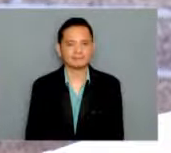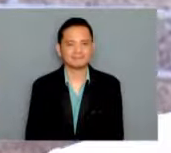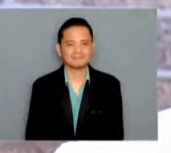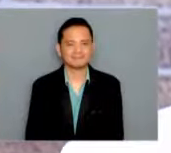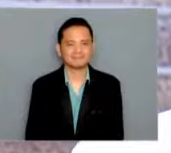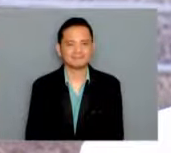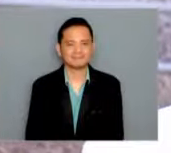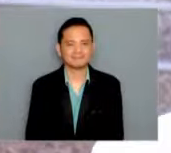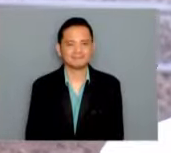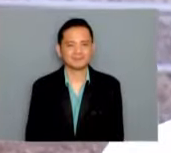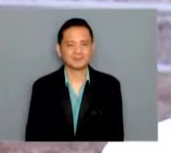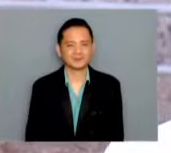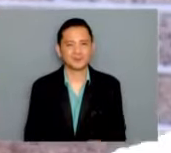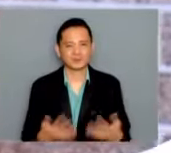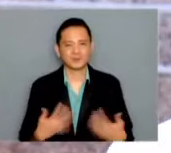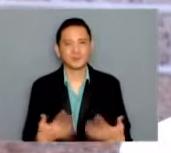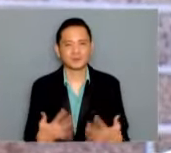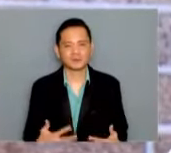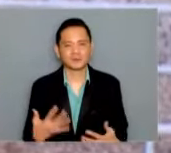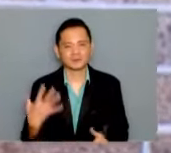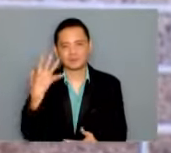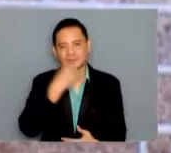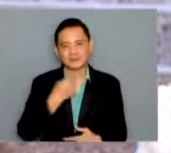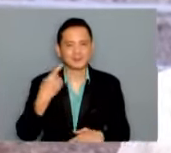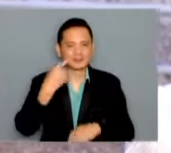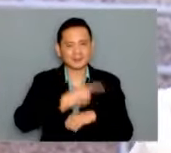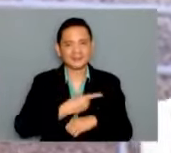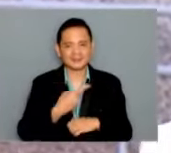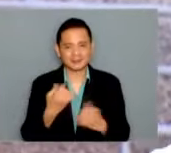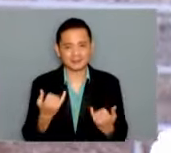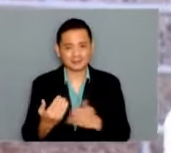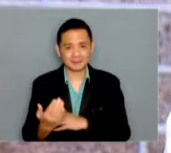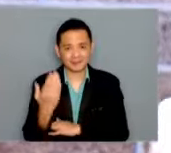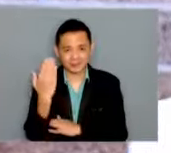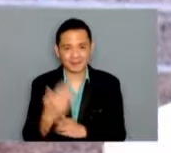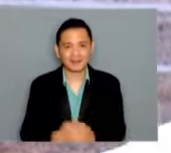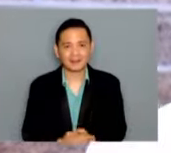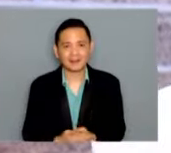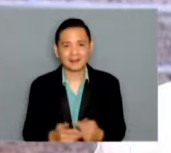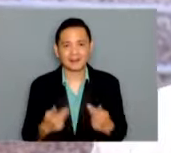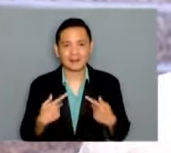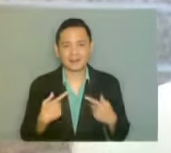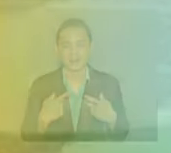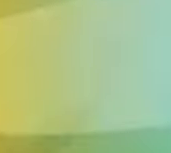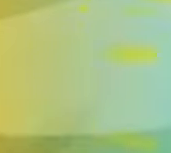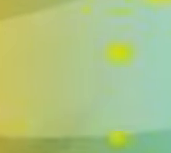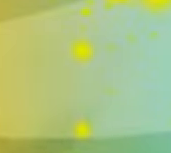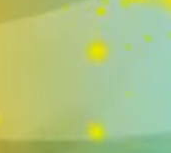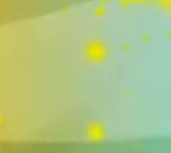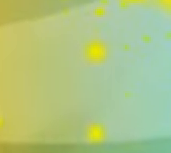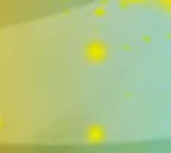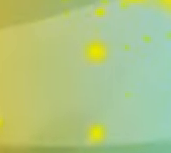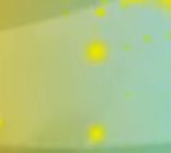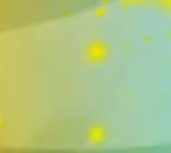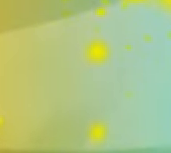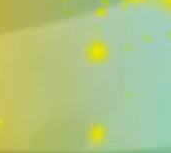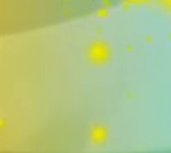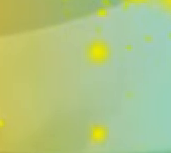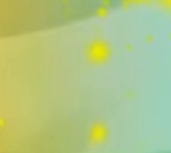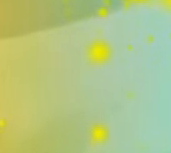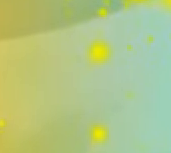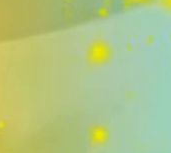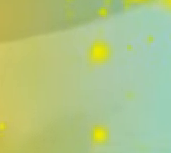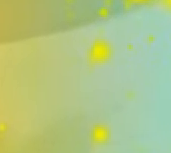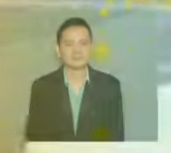Isa pa pong nakakaganda ng ating umaga, mga pampabuenas na rin natin mga ngiti, mga kapatid. Bida na yan! Eto na, kagumoka ako,